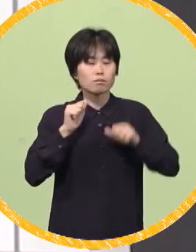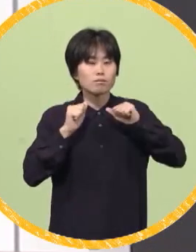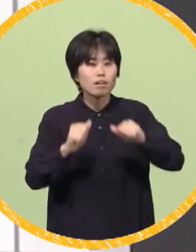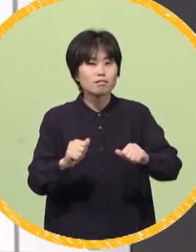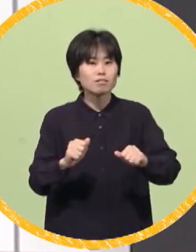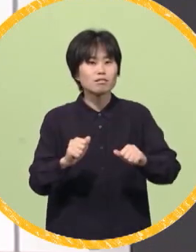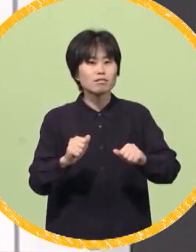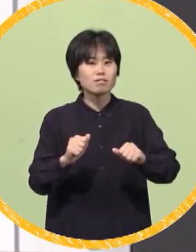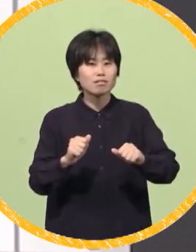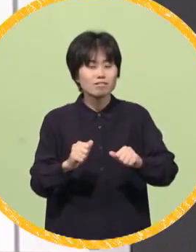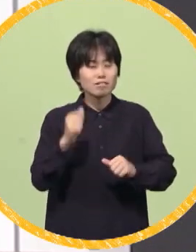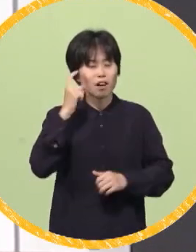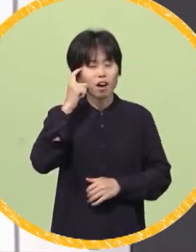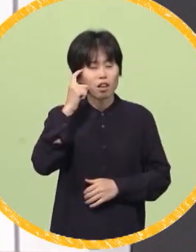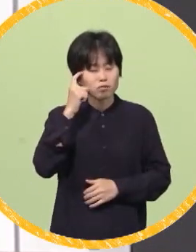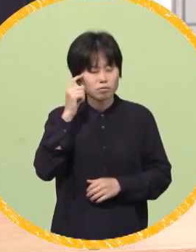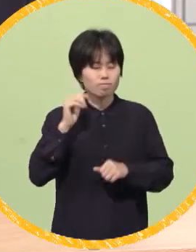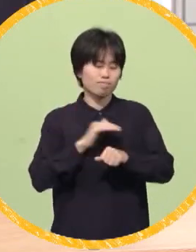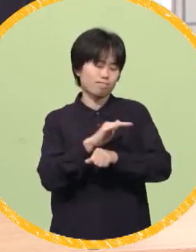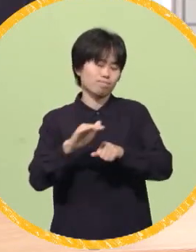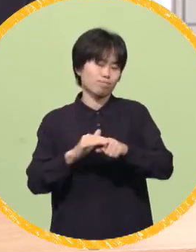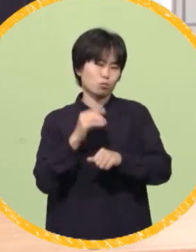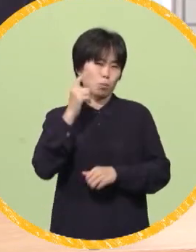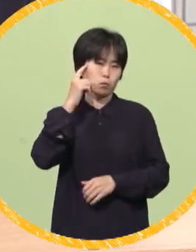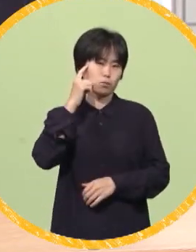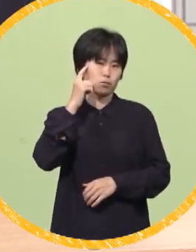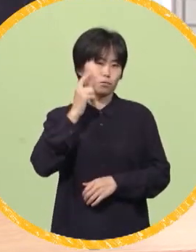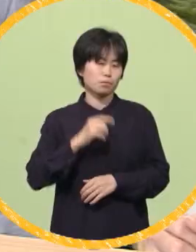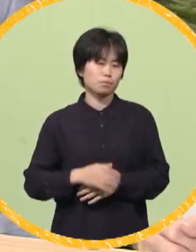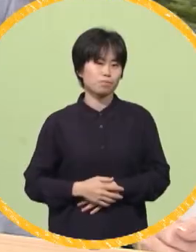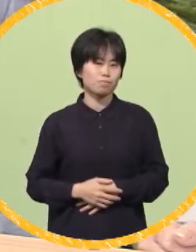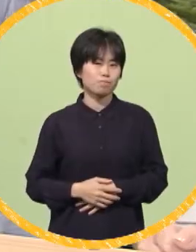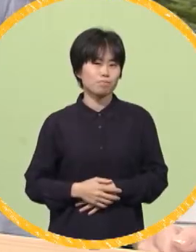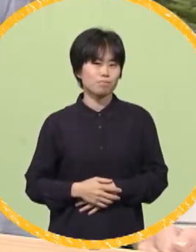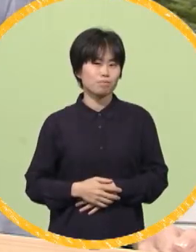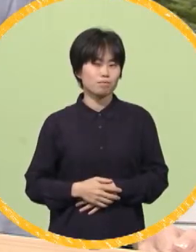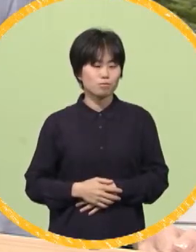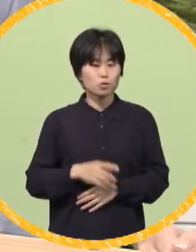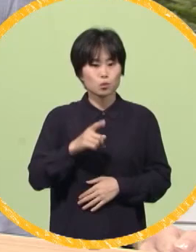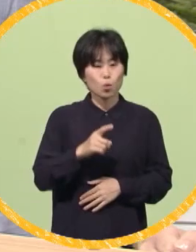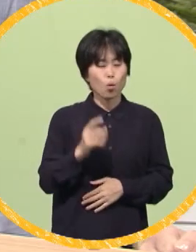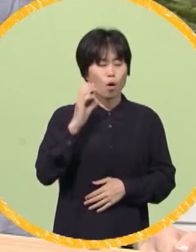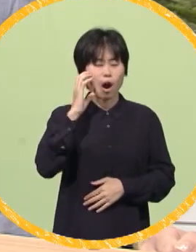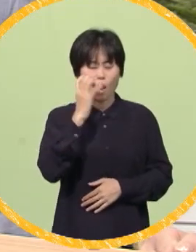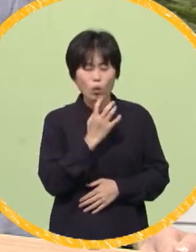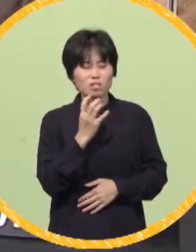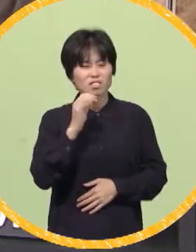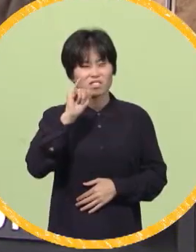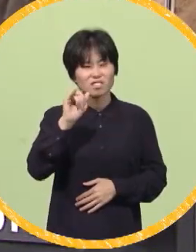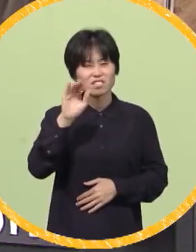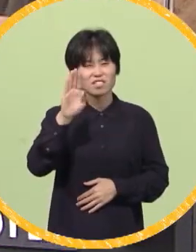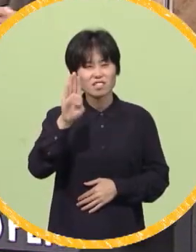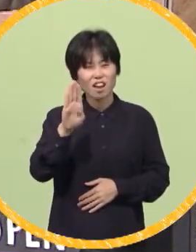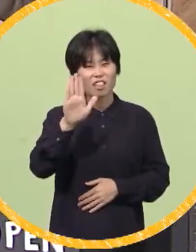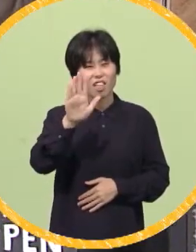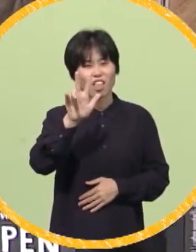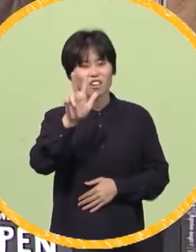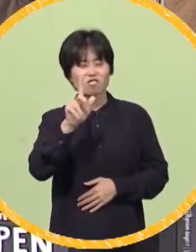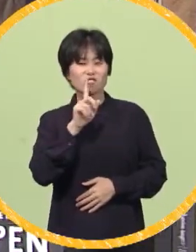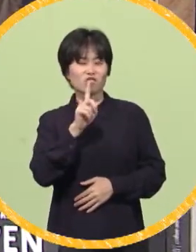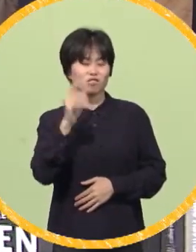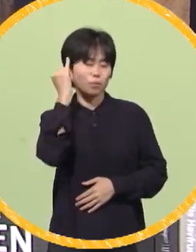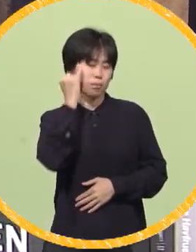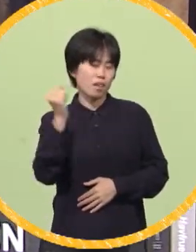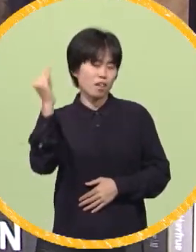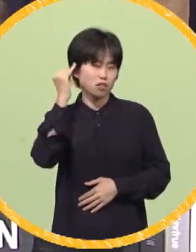考えるということはすごく大きなことだと思いましたね。 しかもそれをかっこいいとかイケてるとかっていうイメージをみんなで持つっ